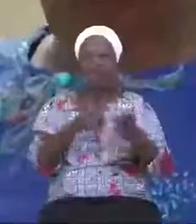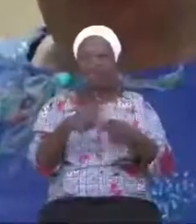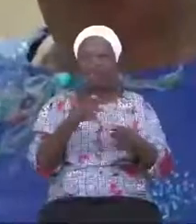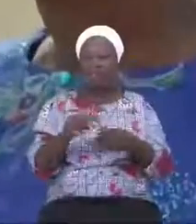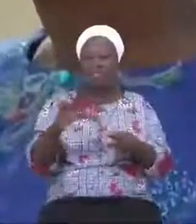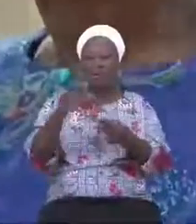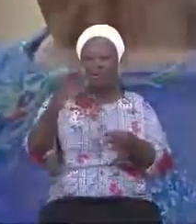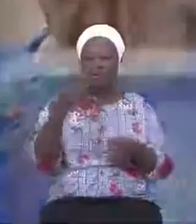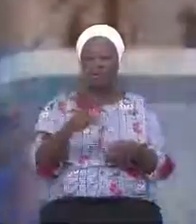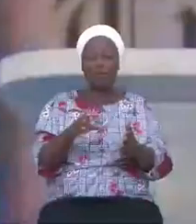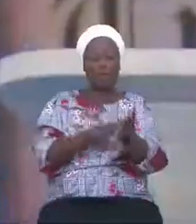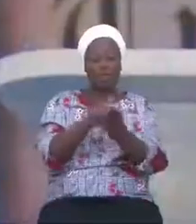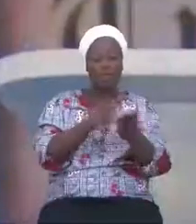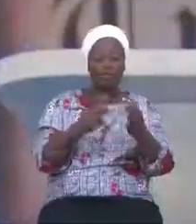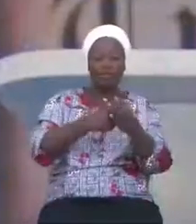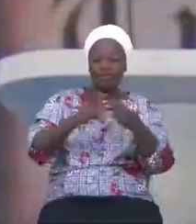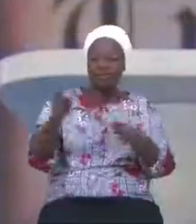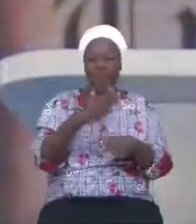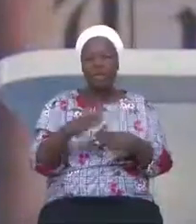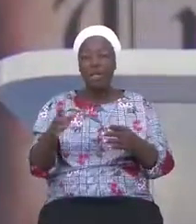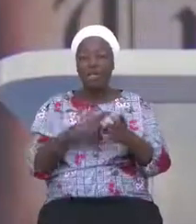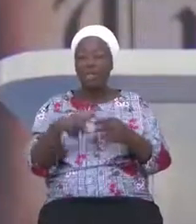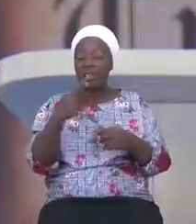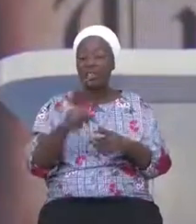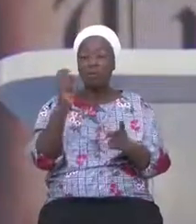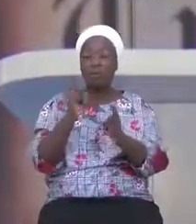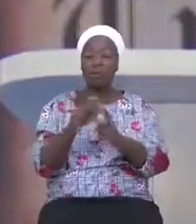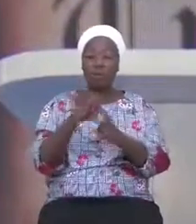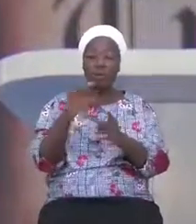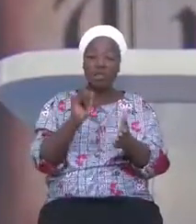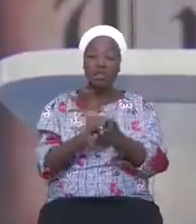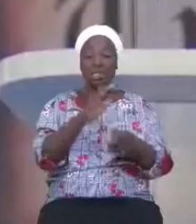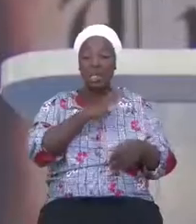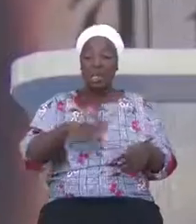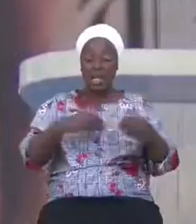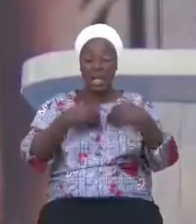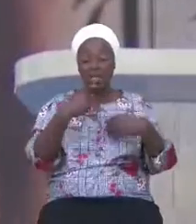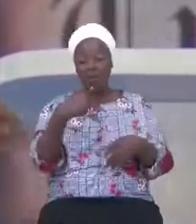l'esprit de faiblesse va disparaître. Les paroles que Christ